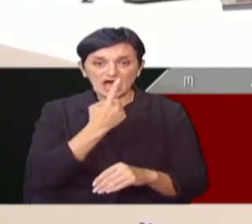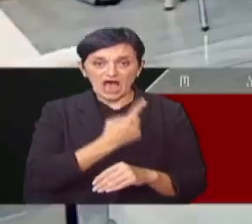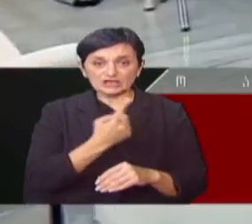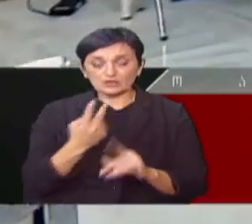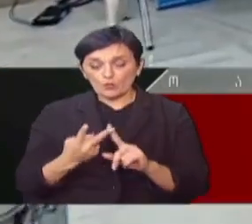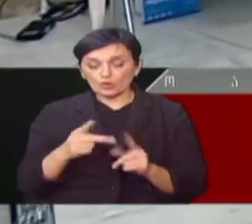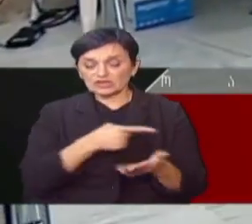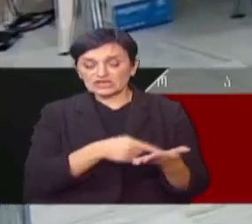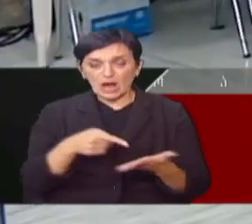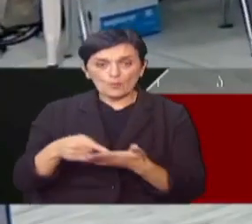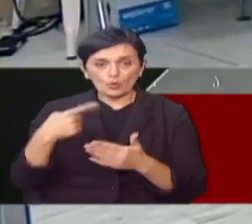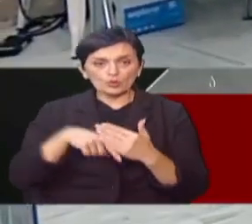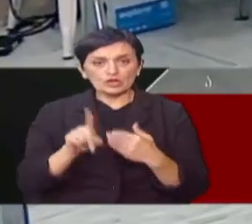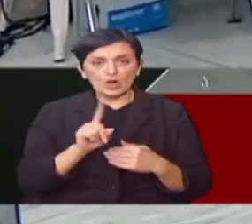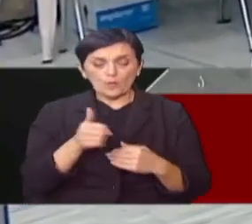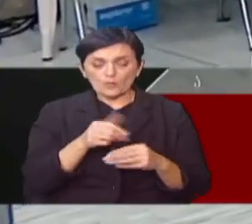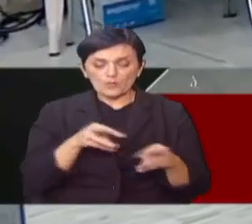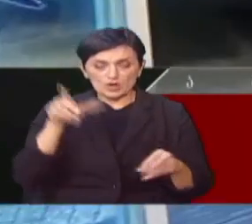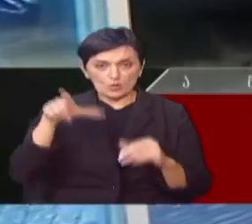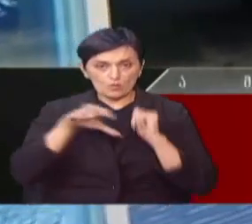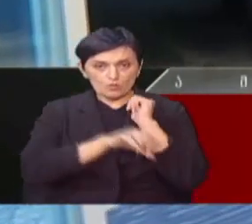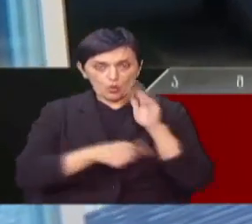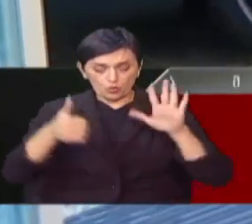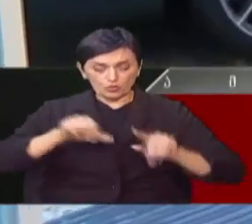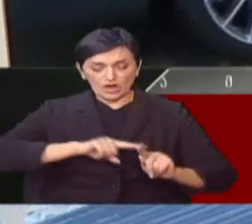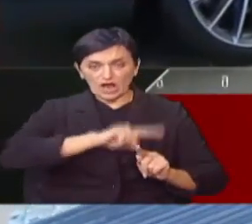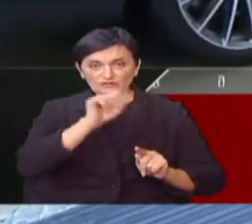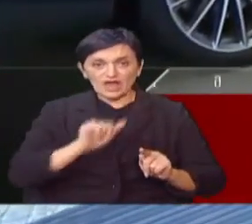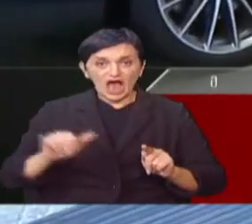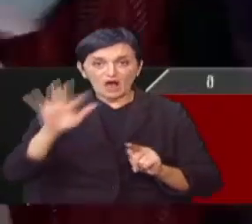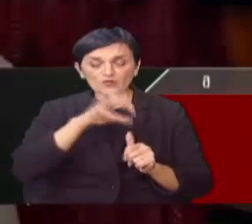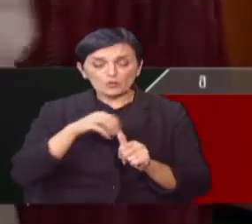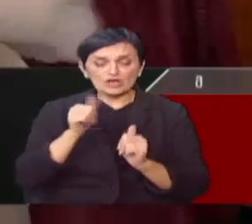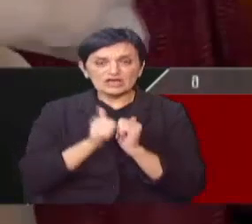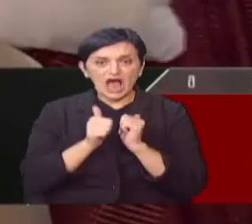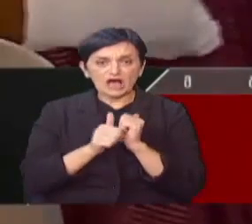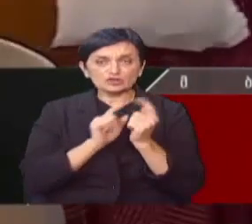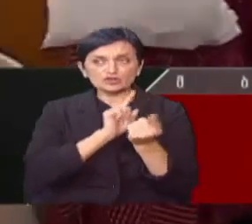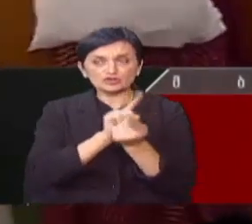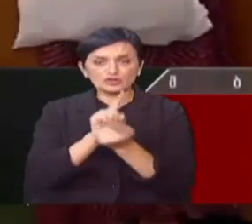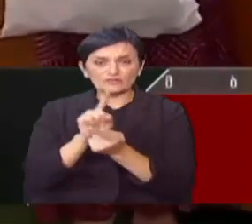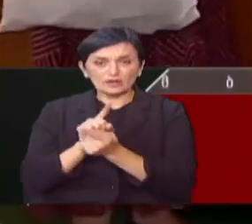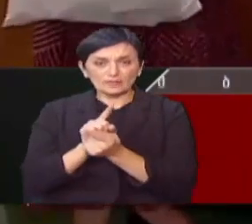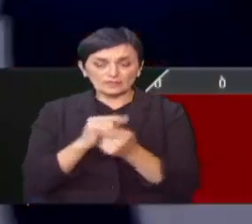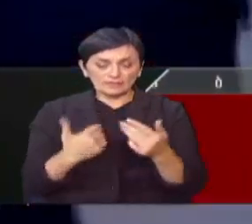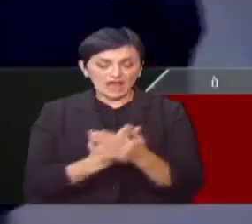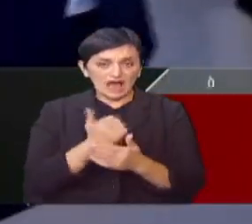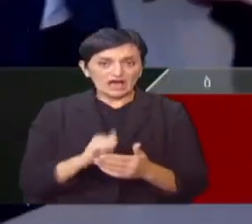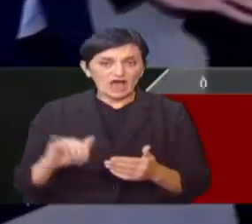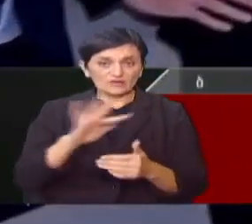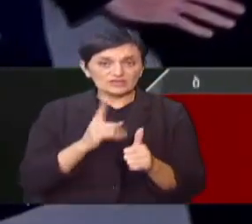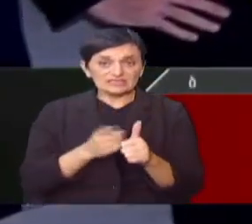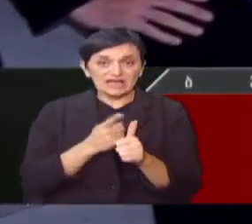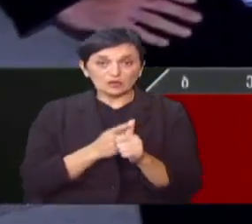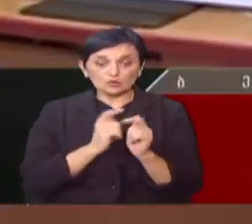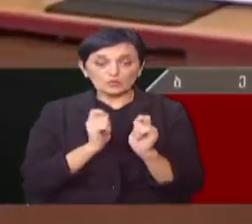გამორიცხავს, რომლითაც გამოდის, რომ პრემიერ-მინისტრს ბოლო 6 თვეში ევროპელ ლიდერებთან გახშირებული შეხვედრებისას არათუ ახალი ევროპული სტატუსის